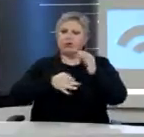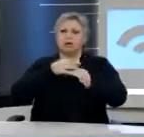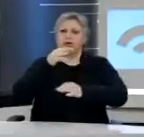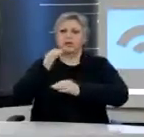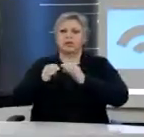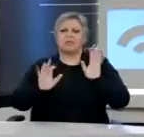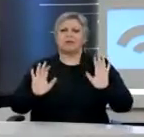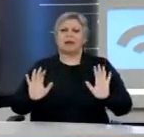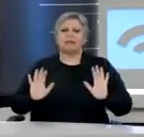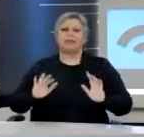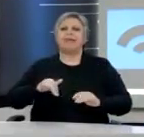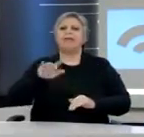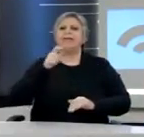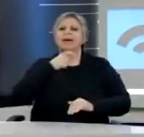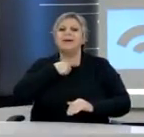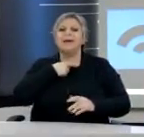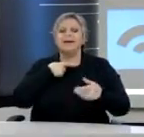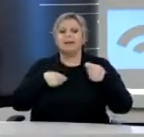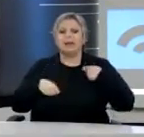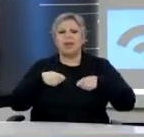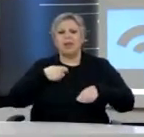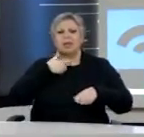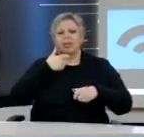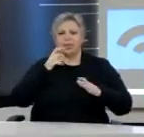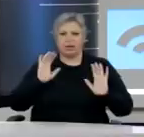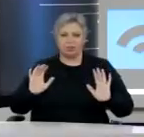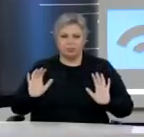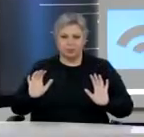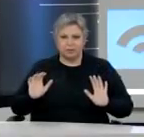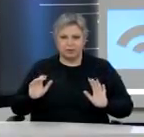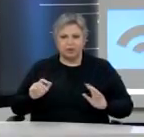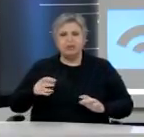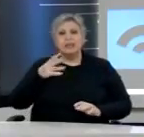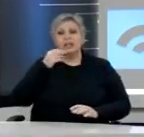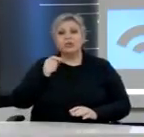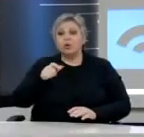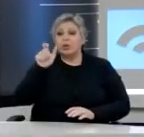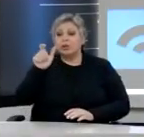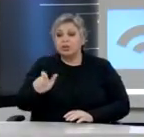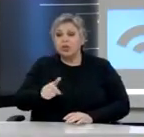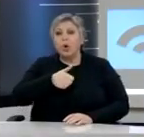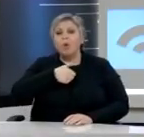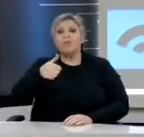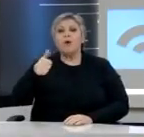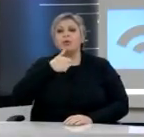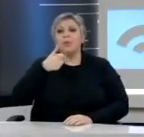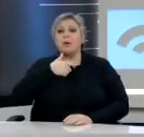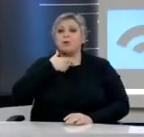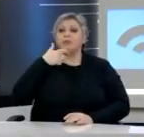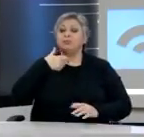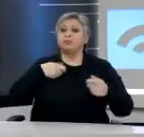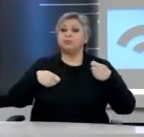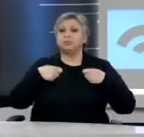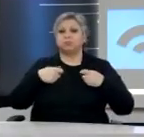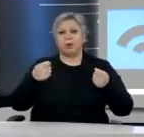Και επειδή, κύριε Μητσοτάκη, μόνο για επιφωνήματα είστε και για ατάκες,